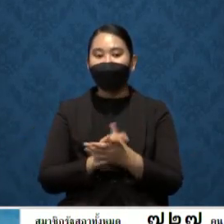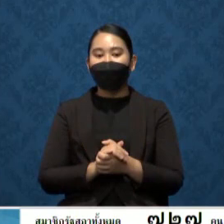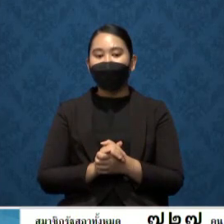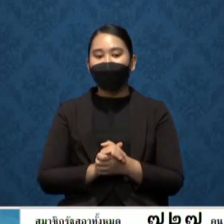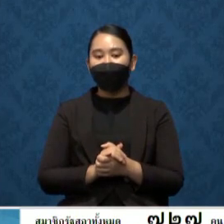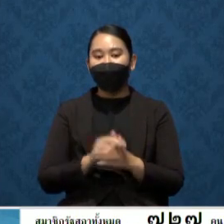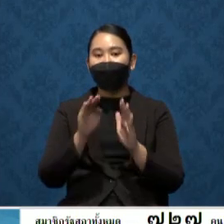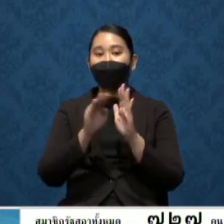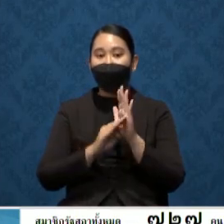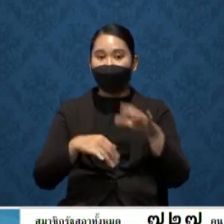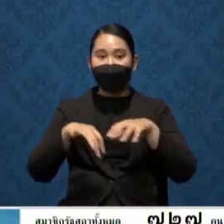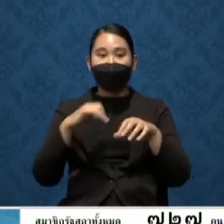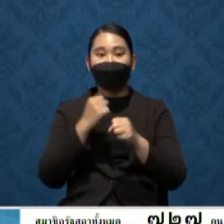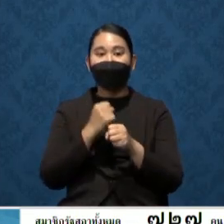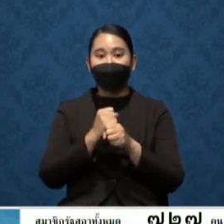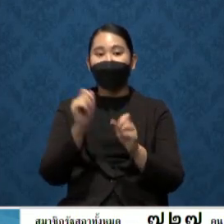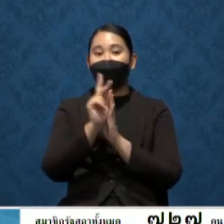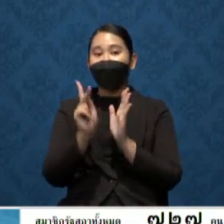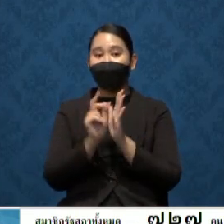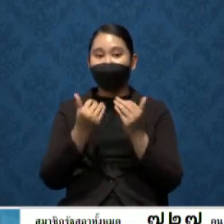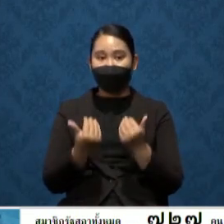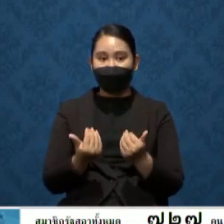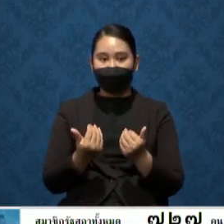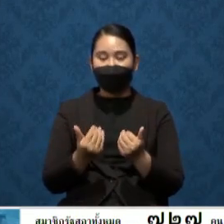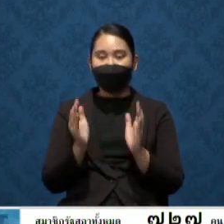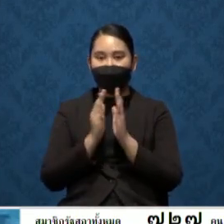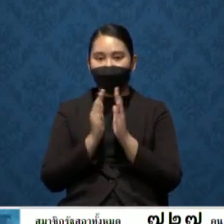ที่เราได้จัดทำร่างกฎหมายฉบับนี้ขึ้นมาครับขอบคุณนะครับต่างๆ